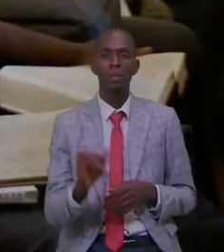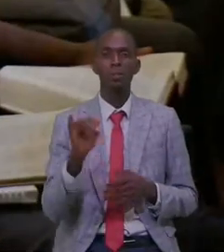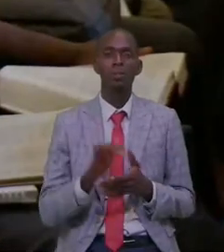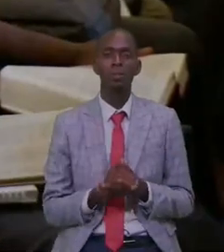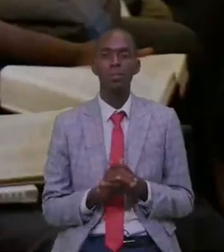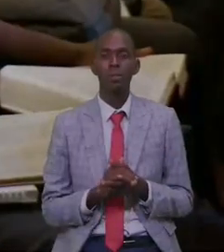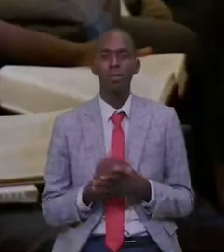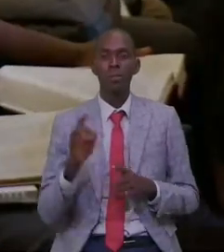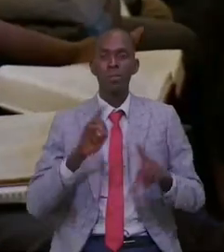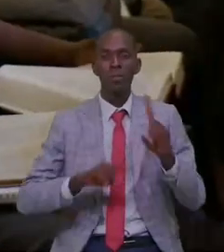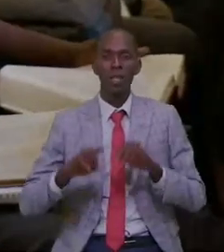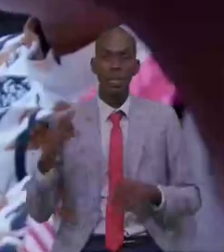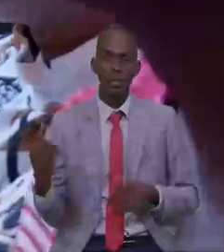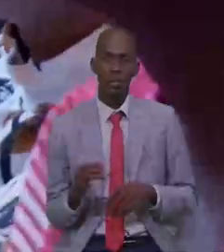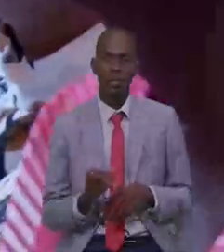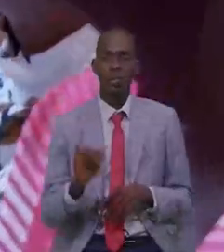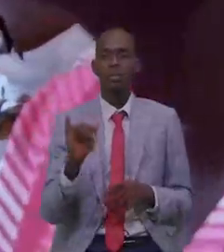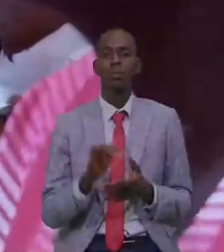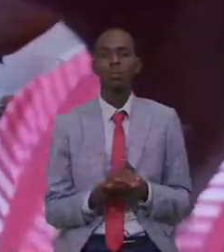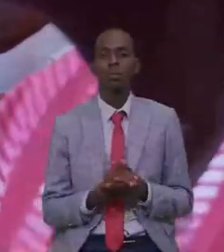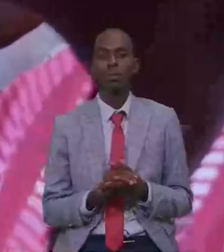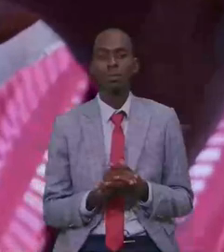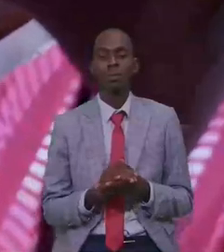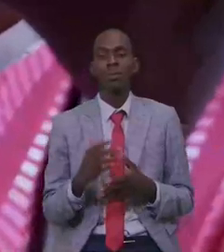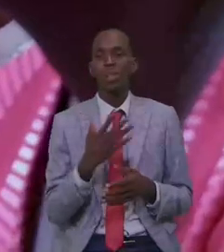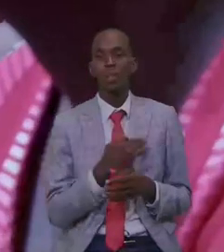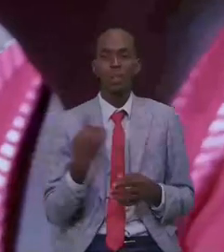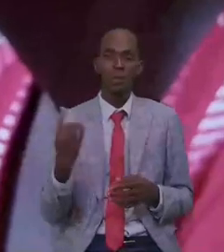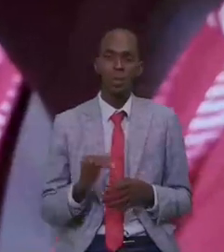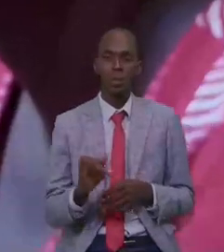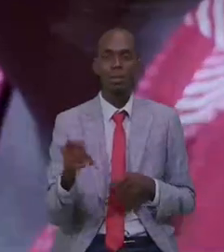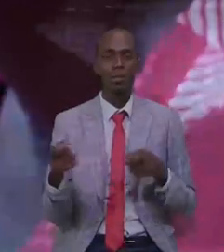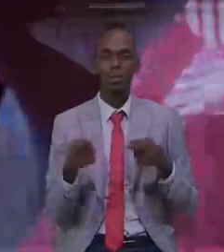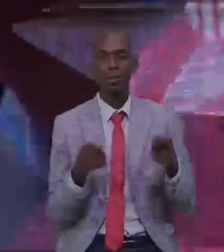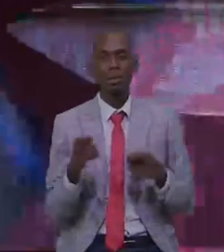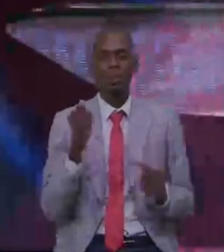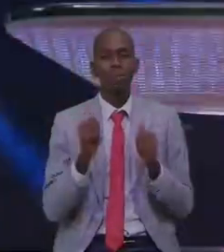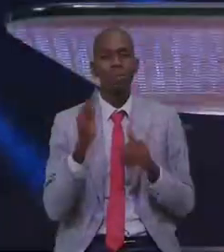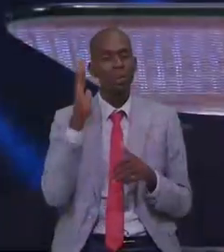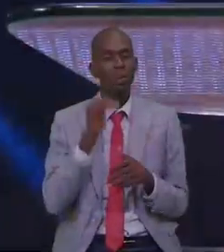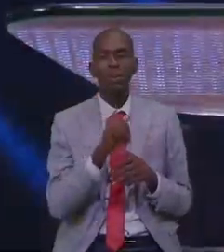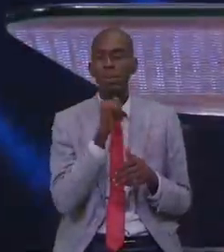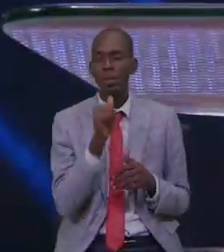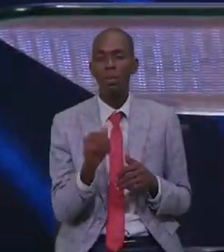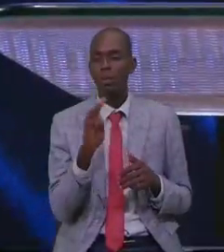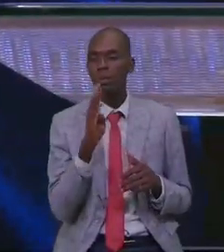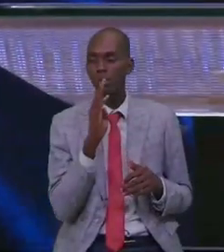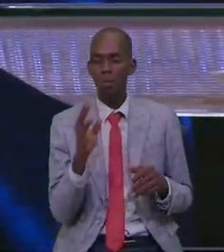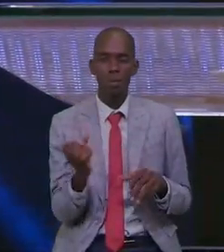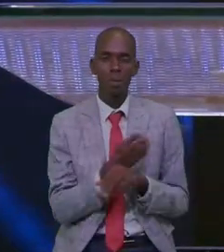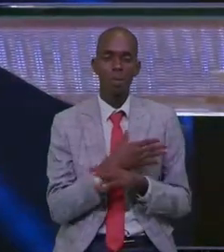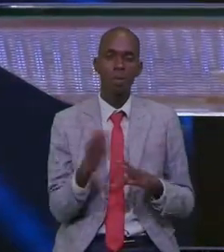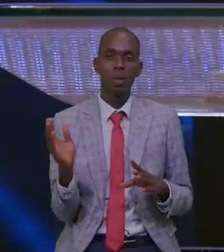criez cela, est une domination éternelle qui ne passera point et son